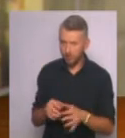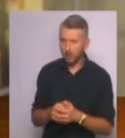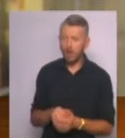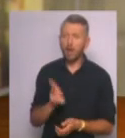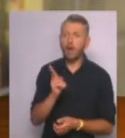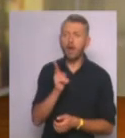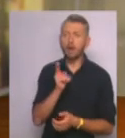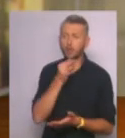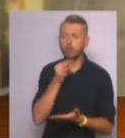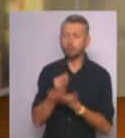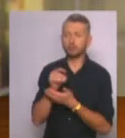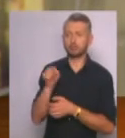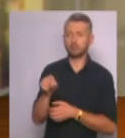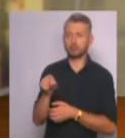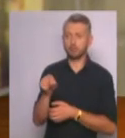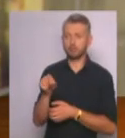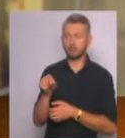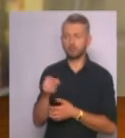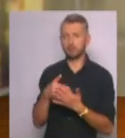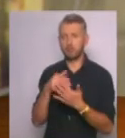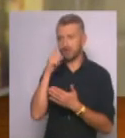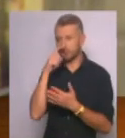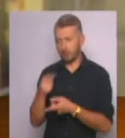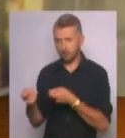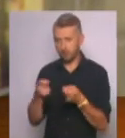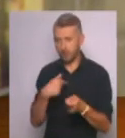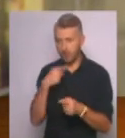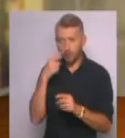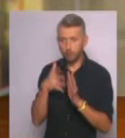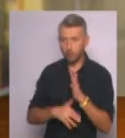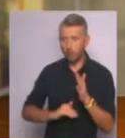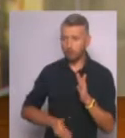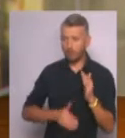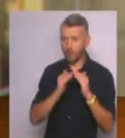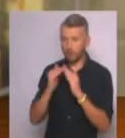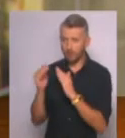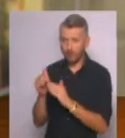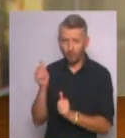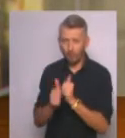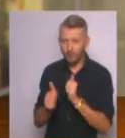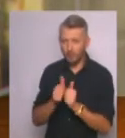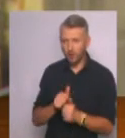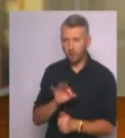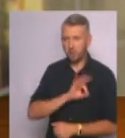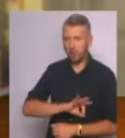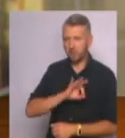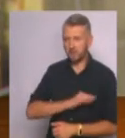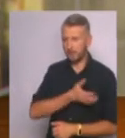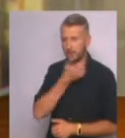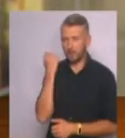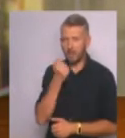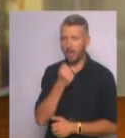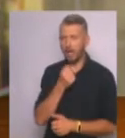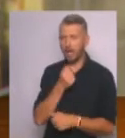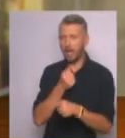хто опікується ними от в плані вивозу сміття? Я так розумію, що приватний сектор досить часто спекулює і привозить це все на території